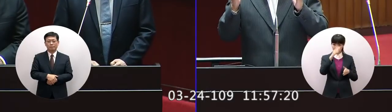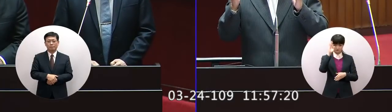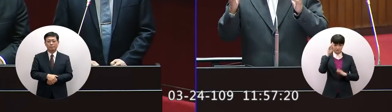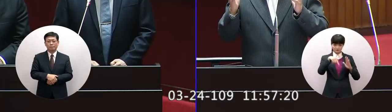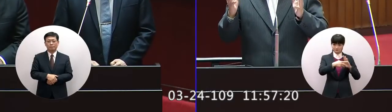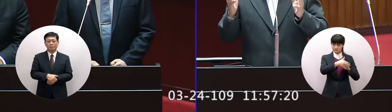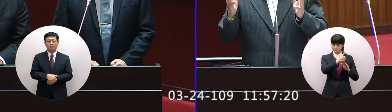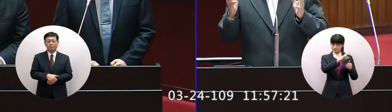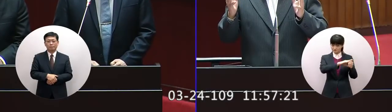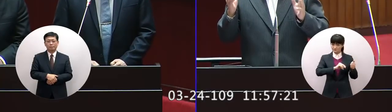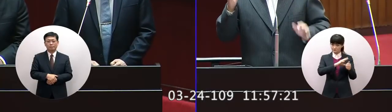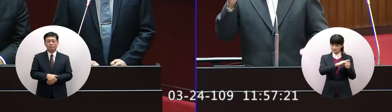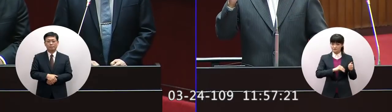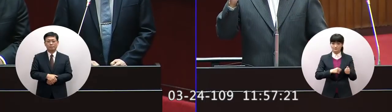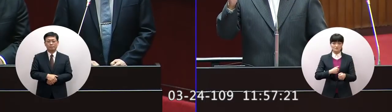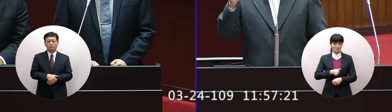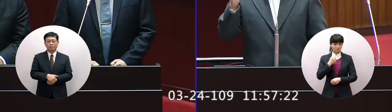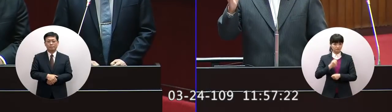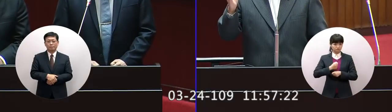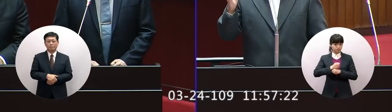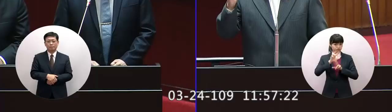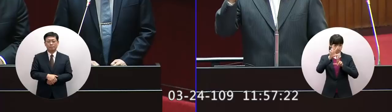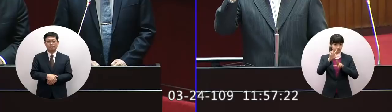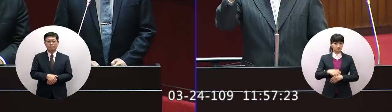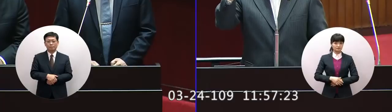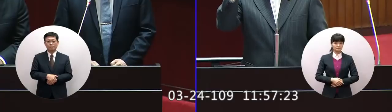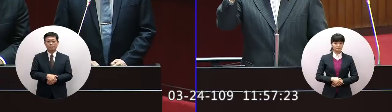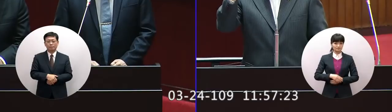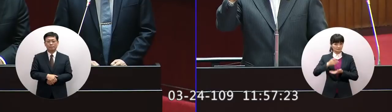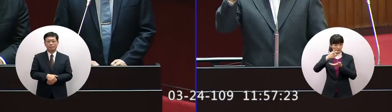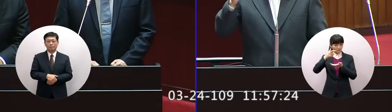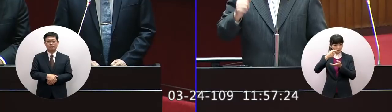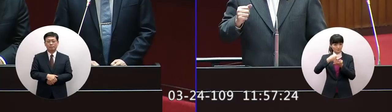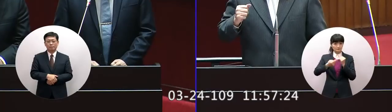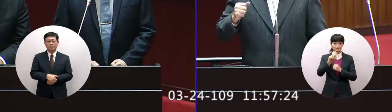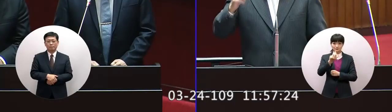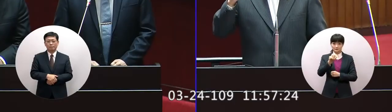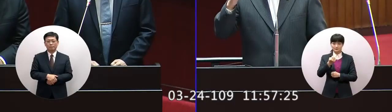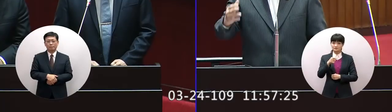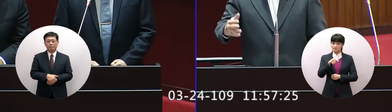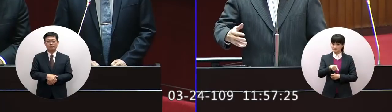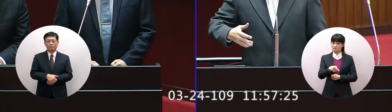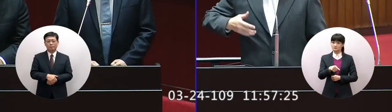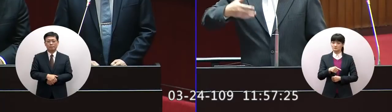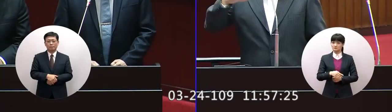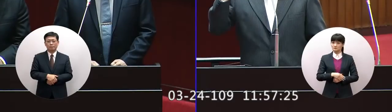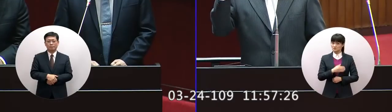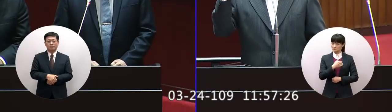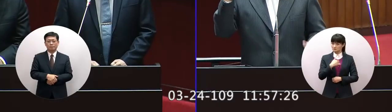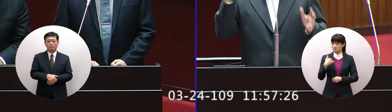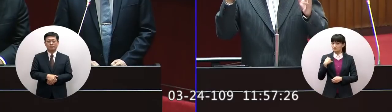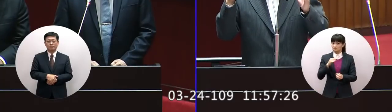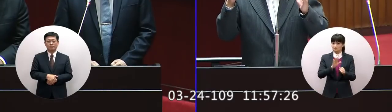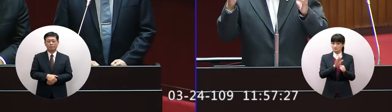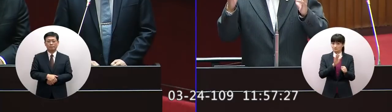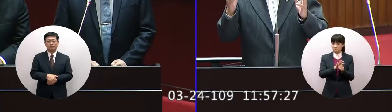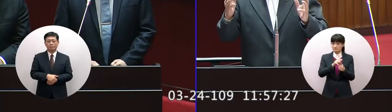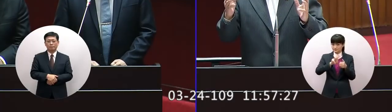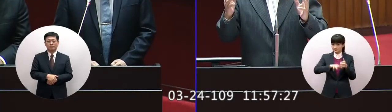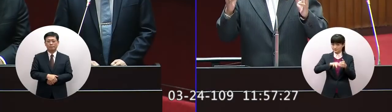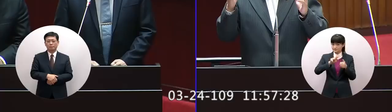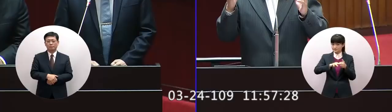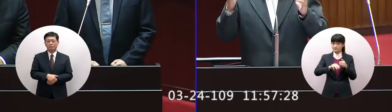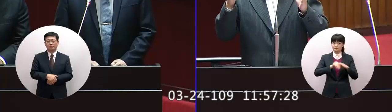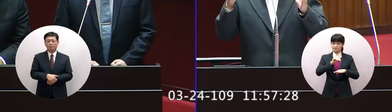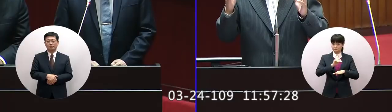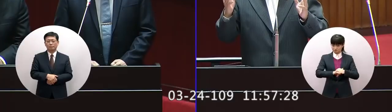务实地面对这个问题，几十发射击的弹药能不能培训出一个真正有